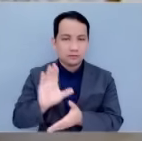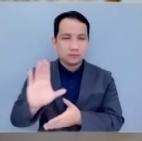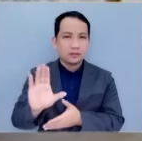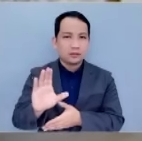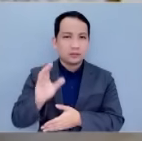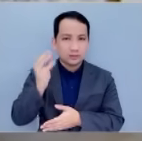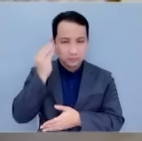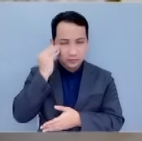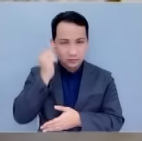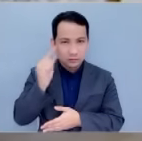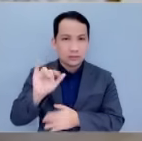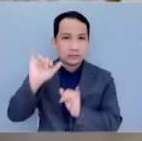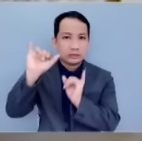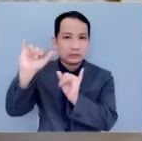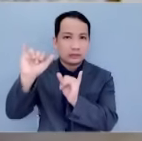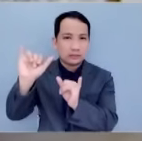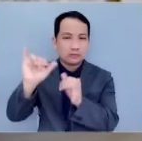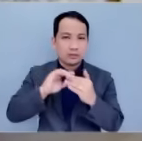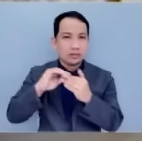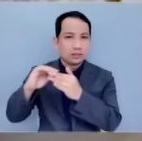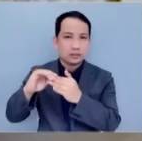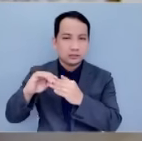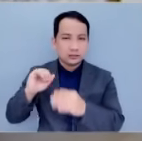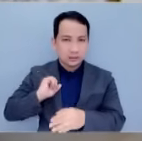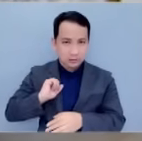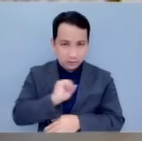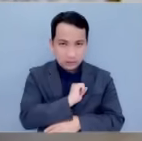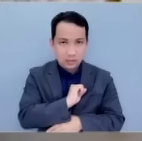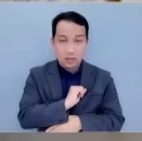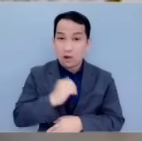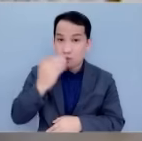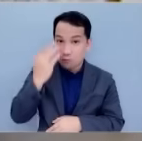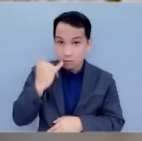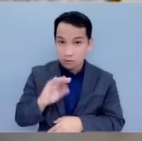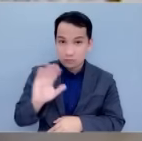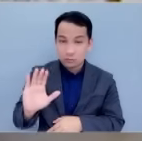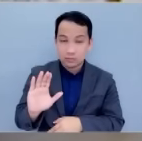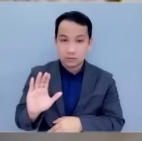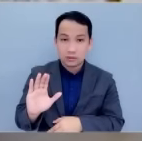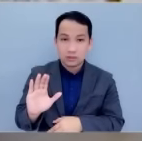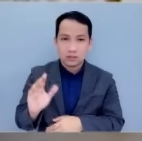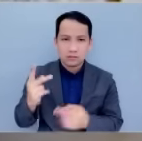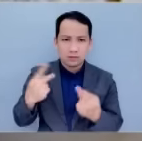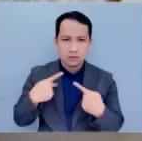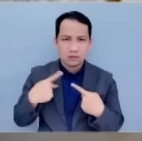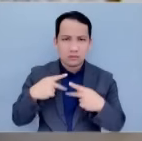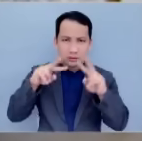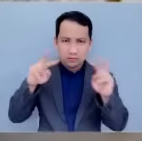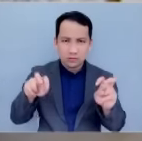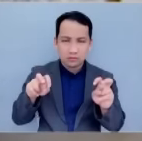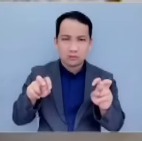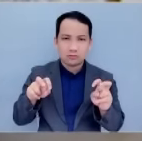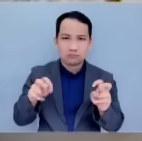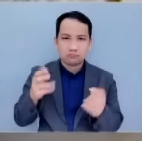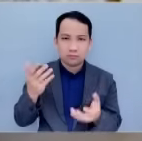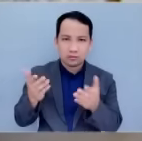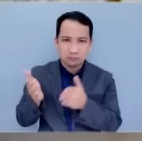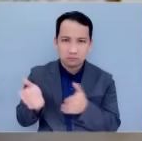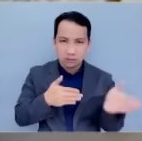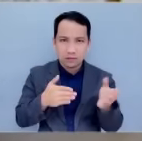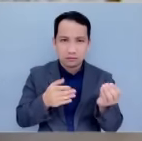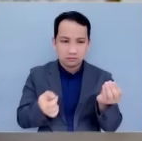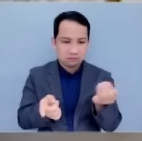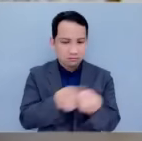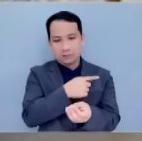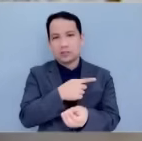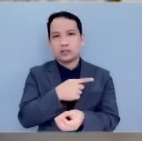para manatili siyang leader ng Senado. Sa gitna pa rin niya nitong umiinit pa rin na issue na umano'y planong pagpatalsik sa